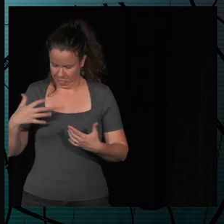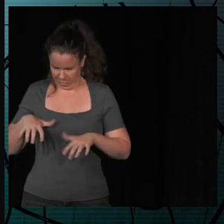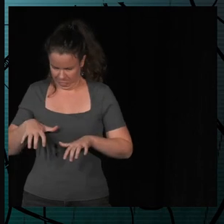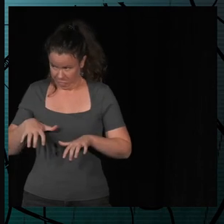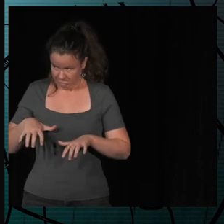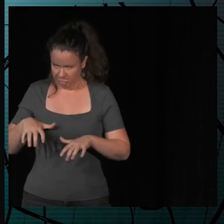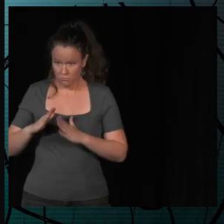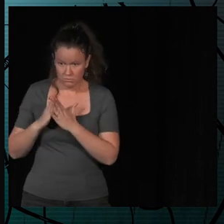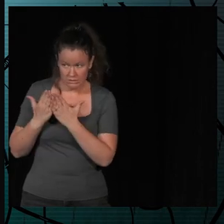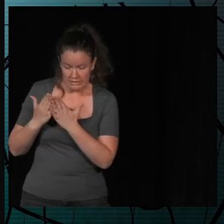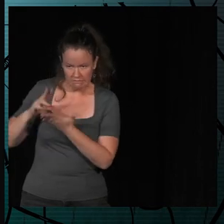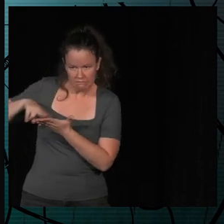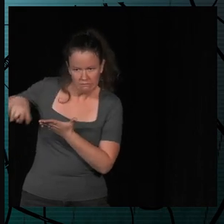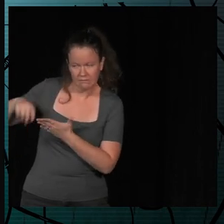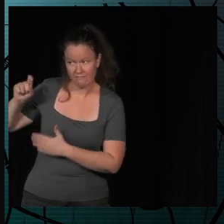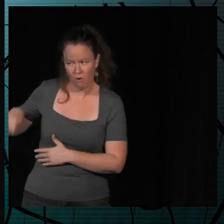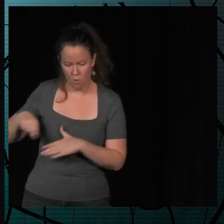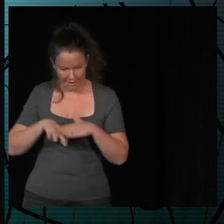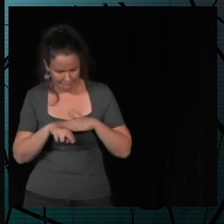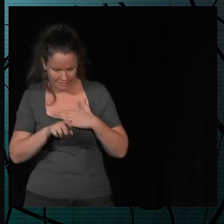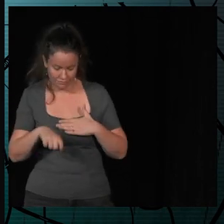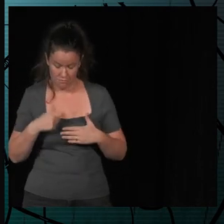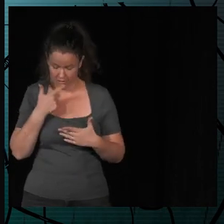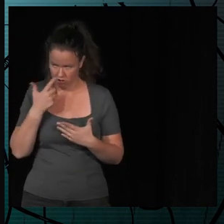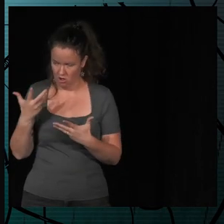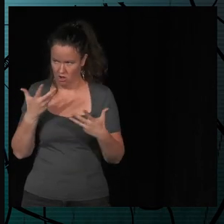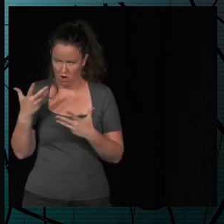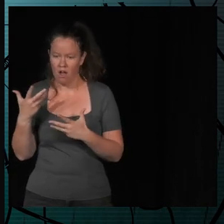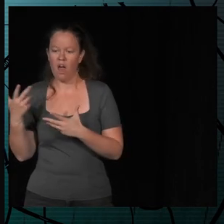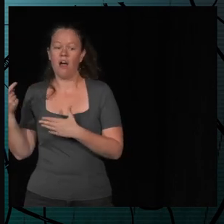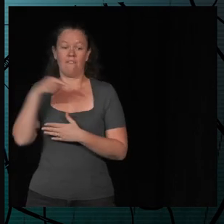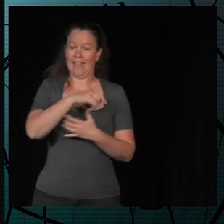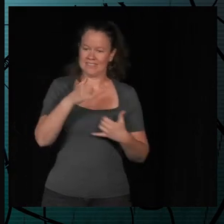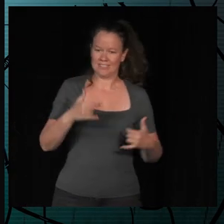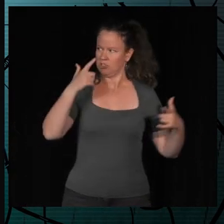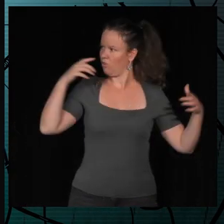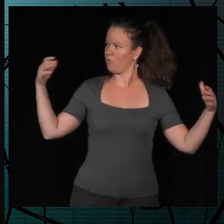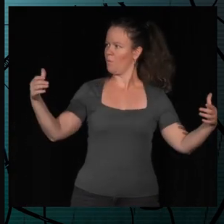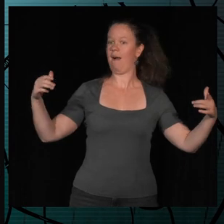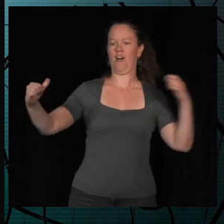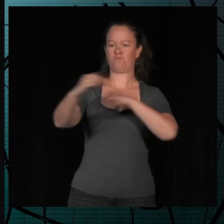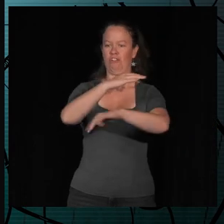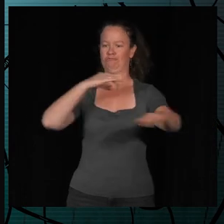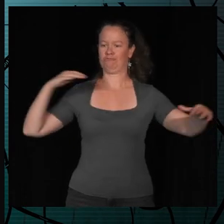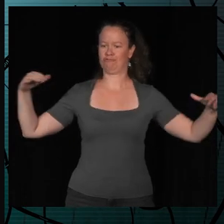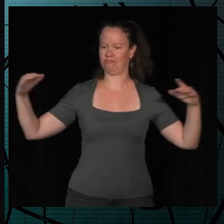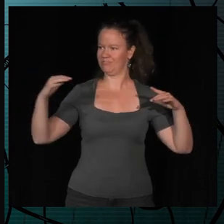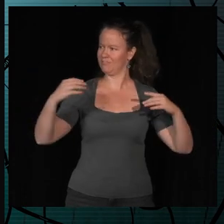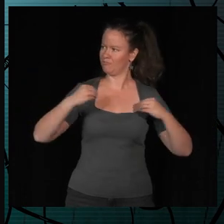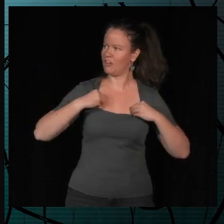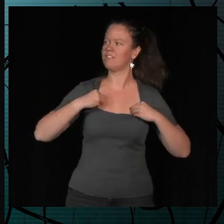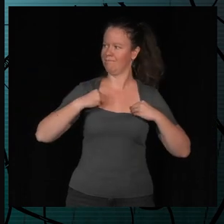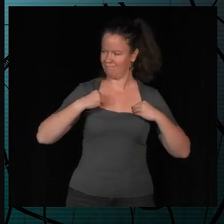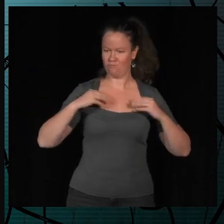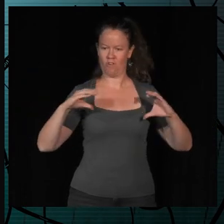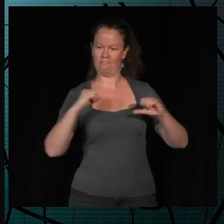du du livre à lire des révisions à à faire donc ils sont en recherche d'un espace d'une atmosphère collective de travail avec l'idée de